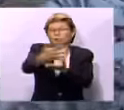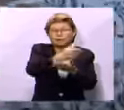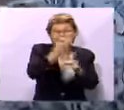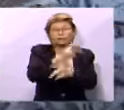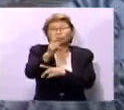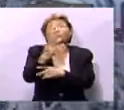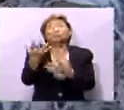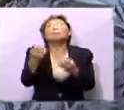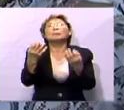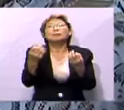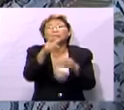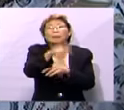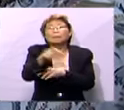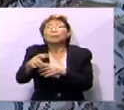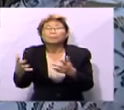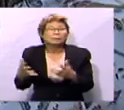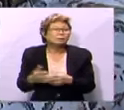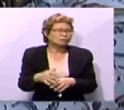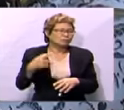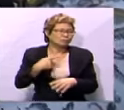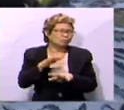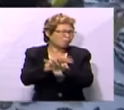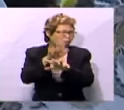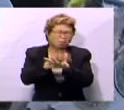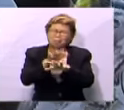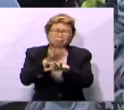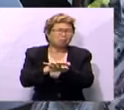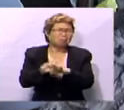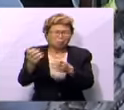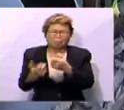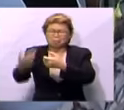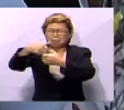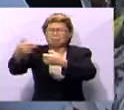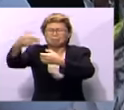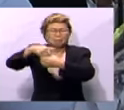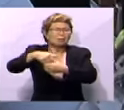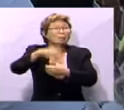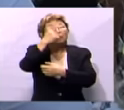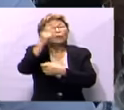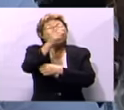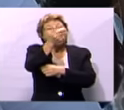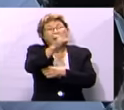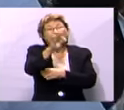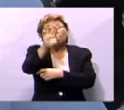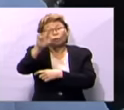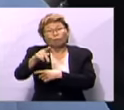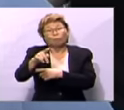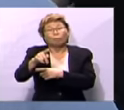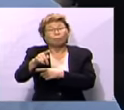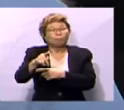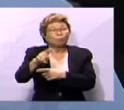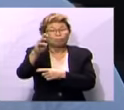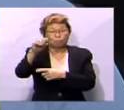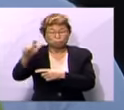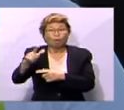kedua kali ini? Okey, kita dapat terlalu ramai yang ingin masuk dalam ni, pasal MCOT Mall ni memang dah terkenal dengan flea market